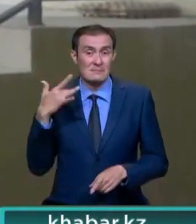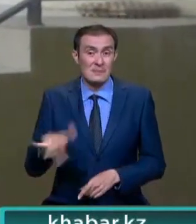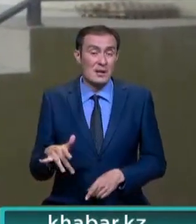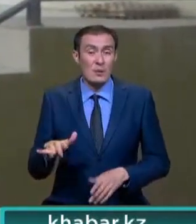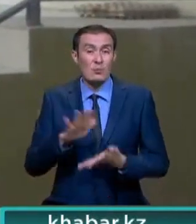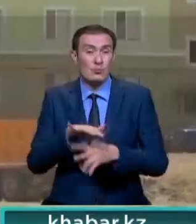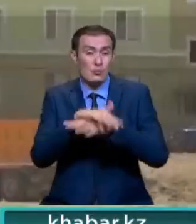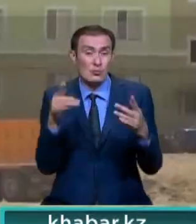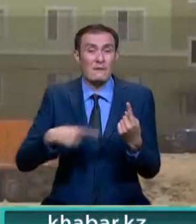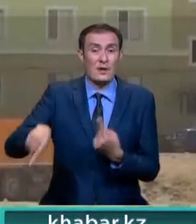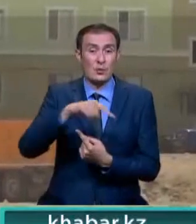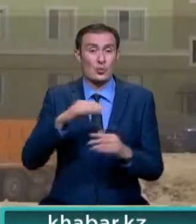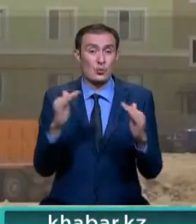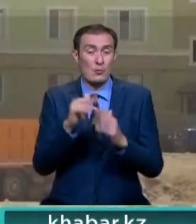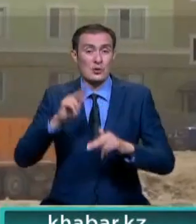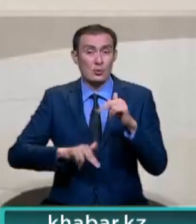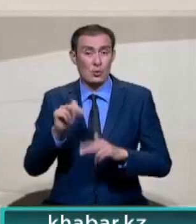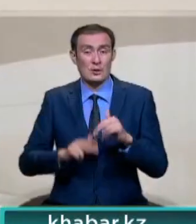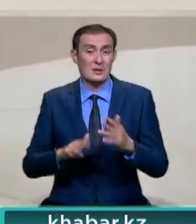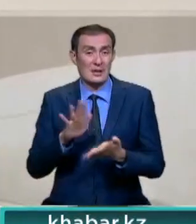везде. Вокруг дома стройки.